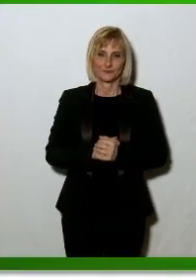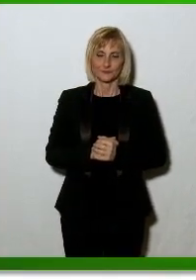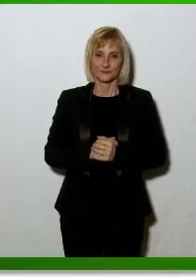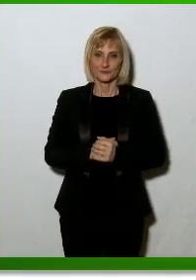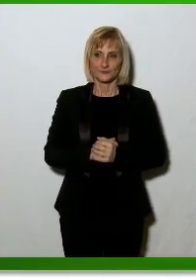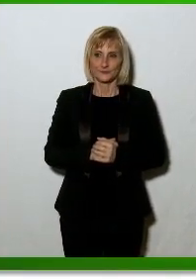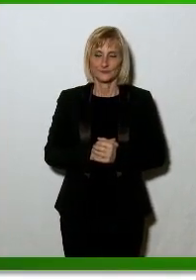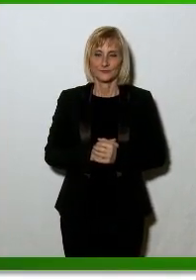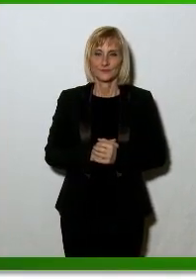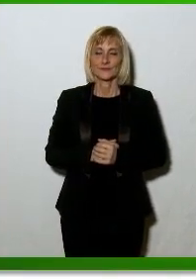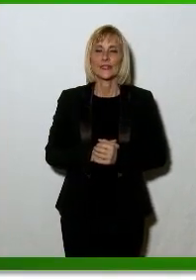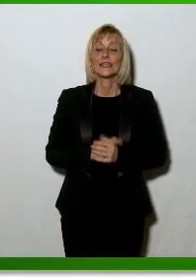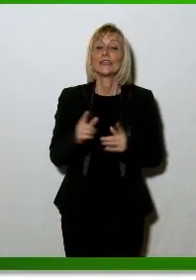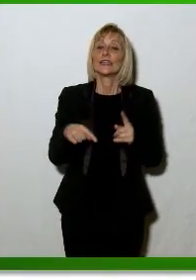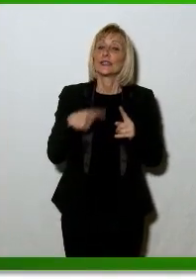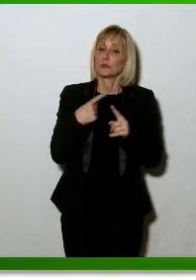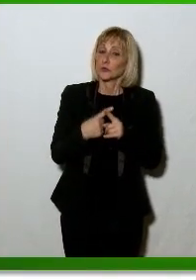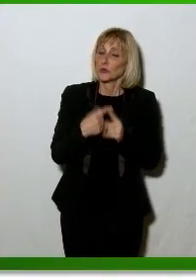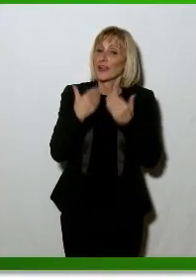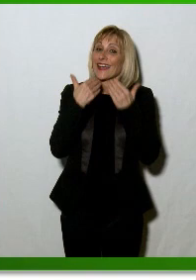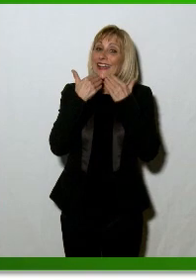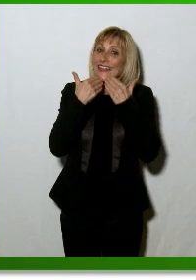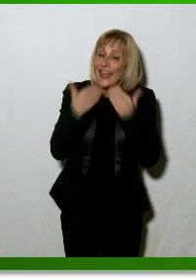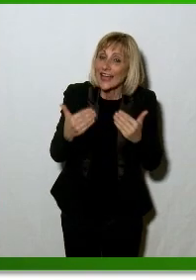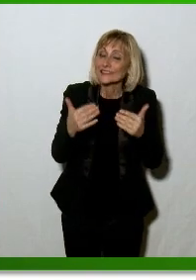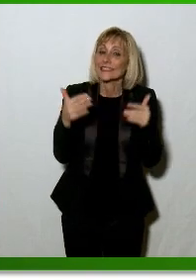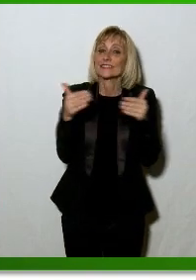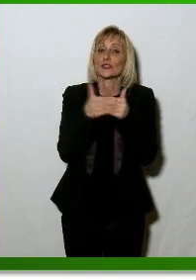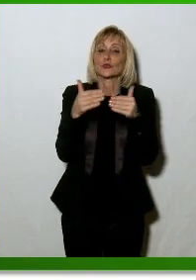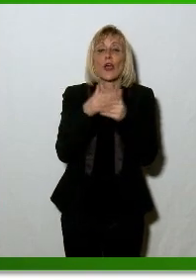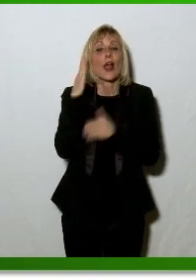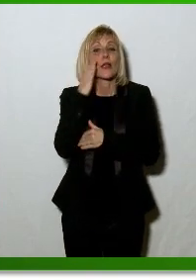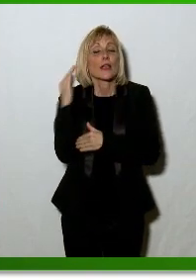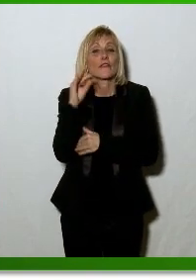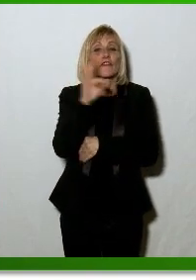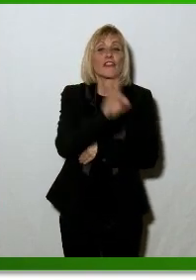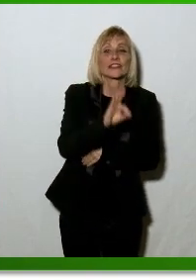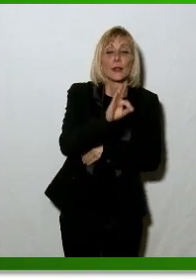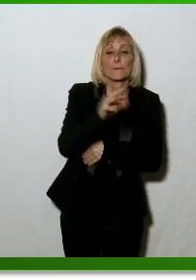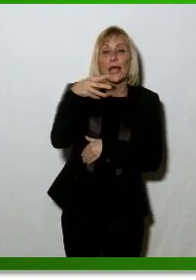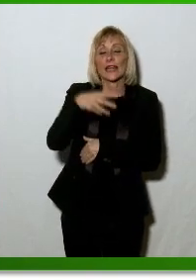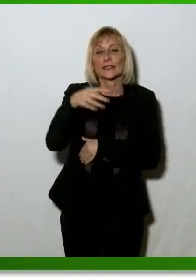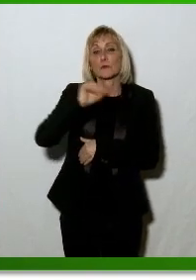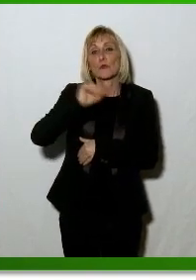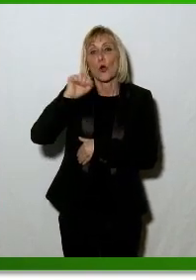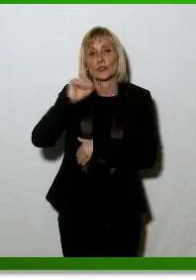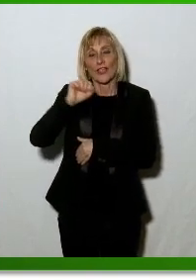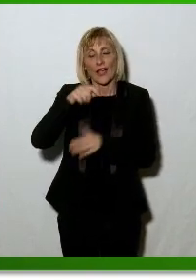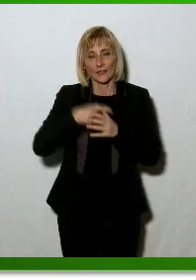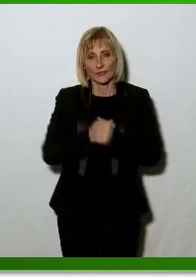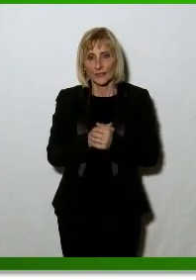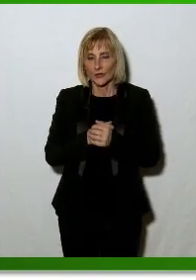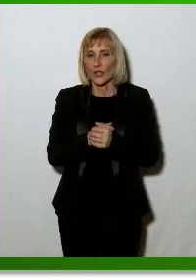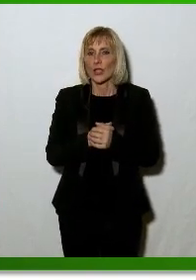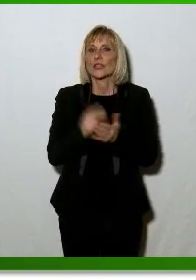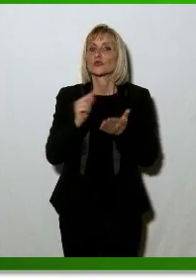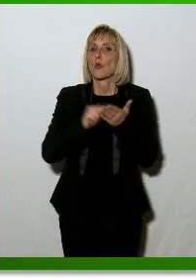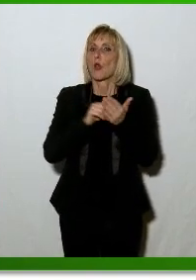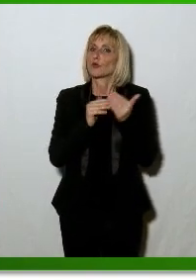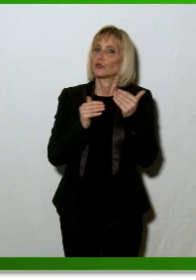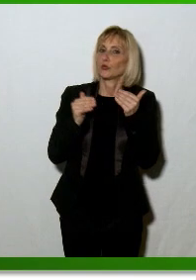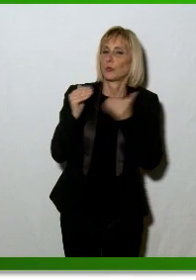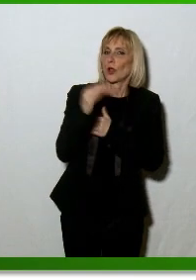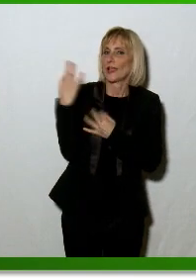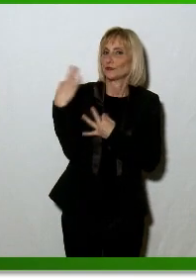grazie Così come rivolgo un grande Grazie all'istituto alberghiero Ferdinando Martini di Montecatini Terme un'eccellenza di